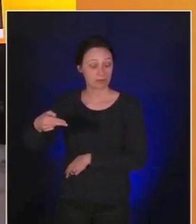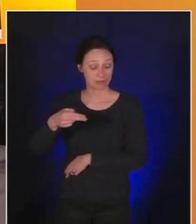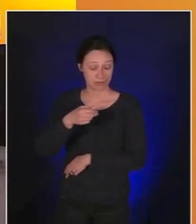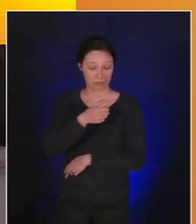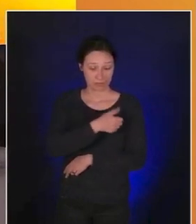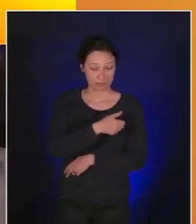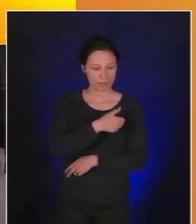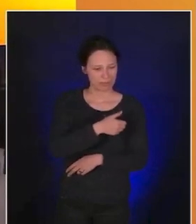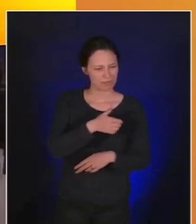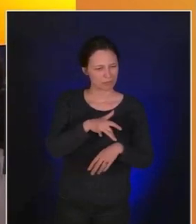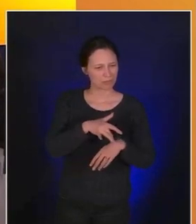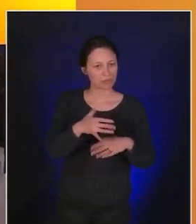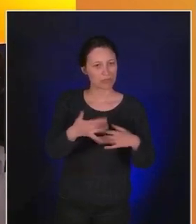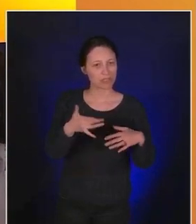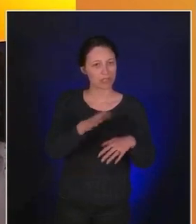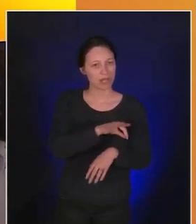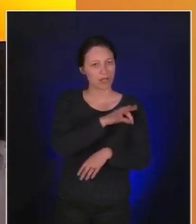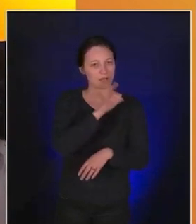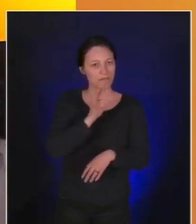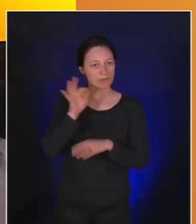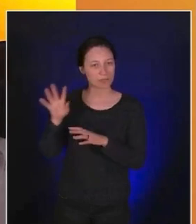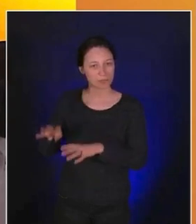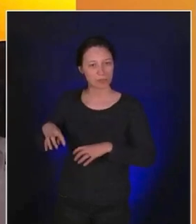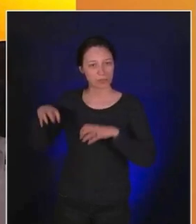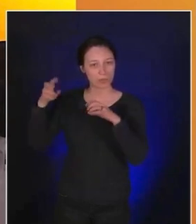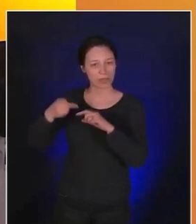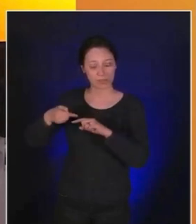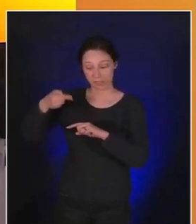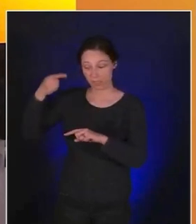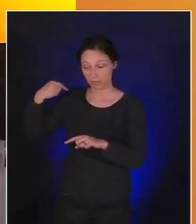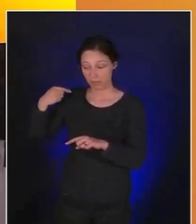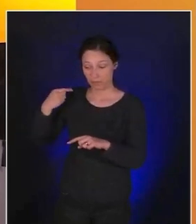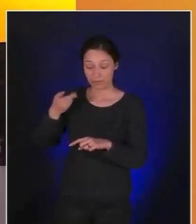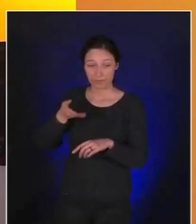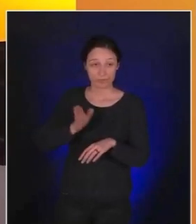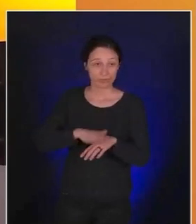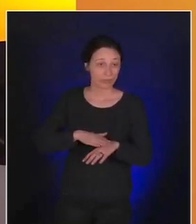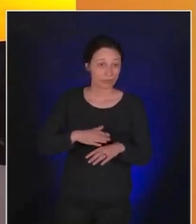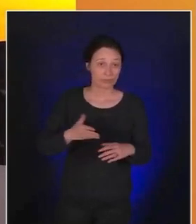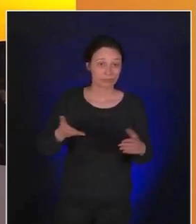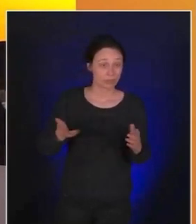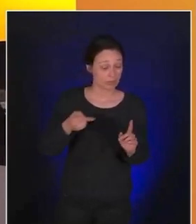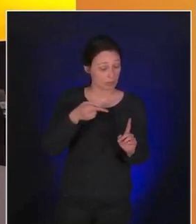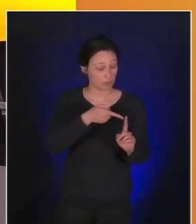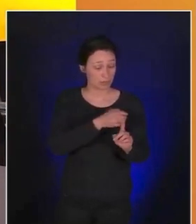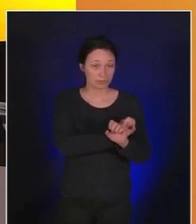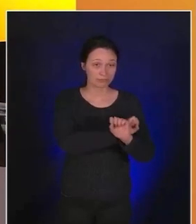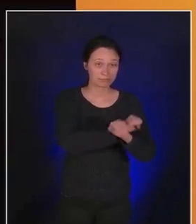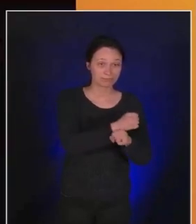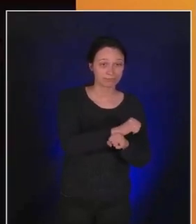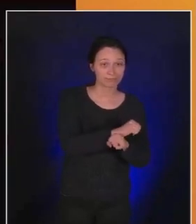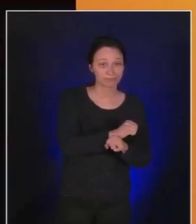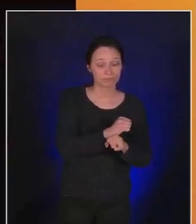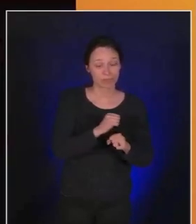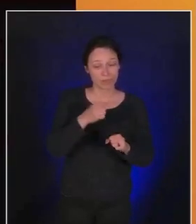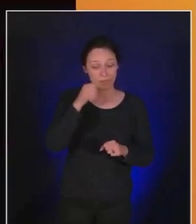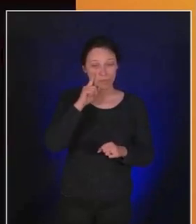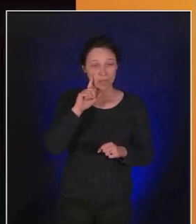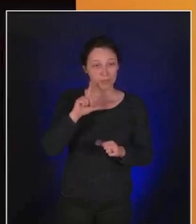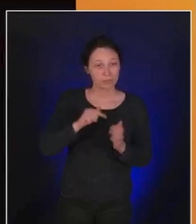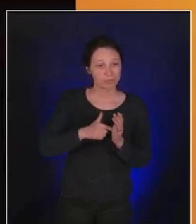précédent. Mais il est emprisonné depuis mai 2022 dans les geôles de la République islamique.